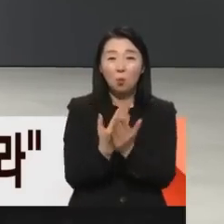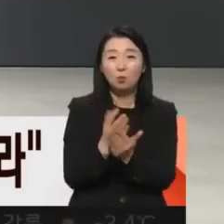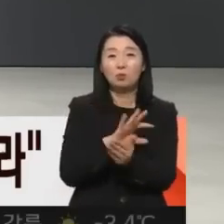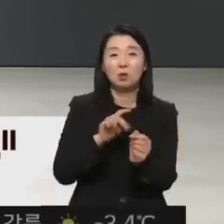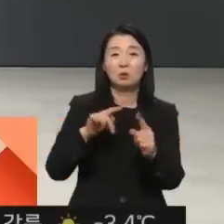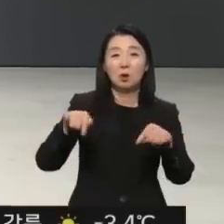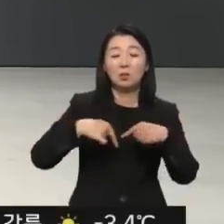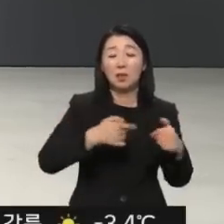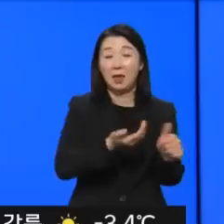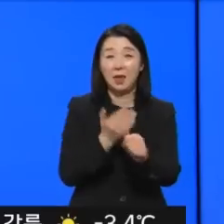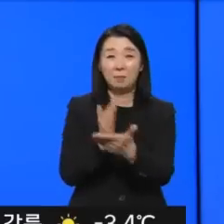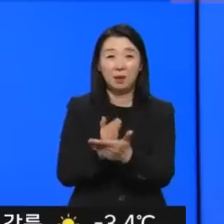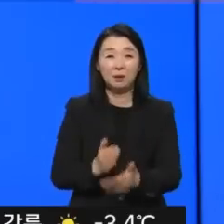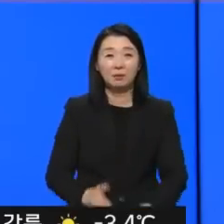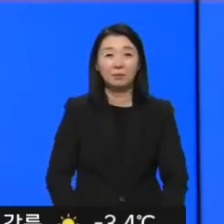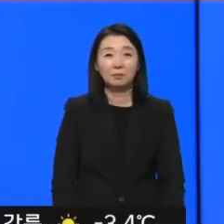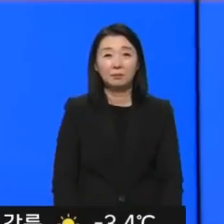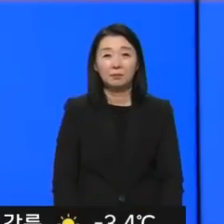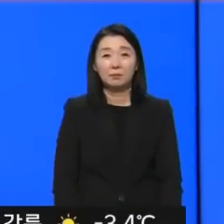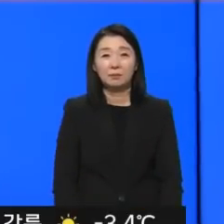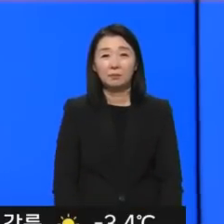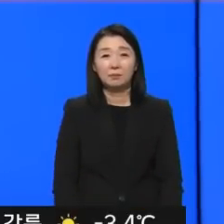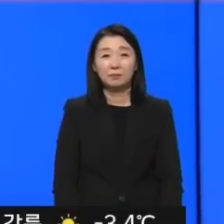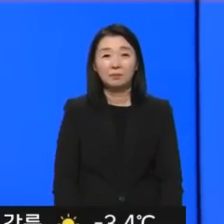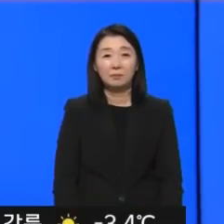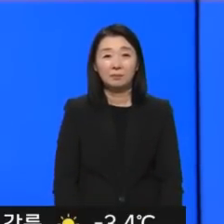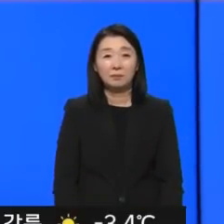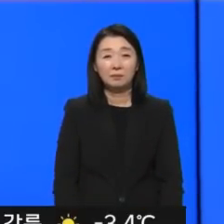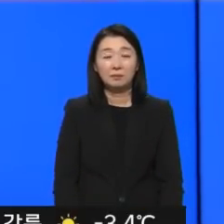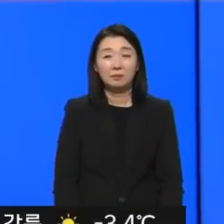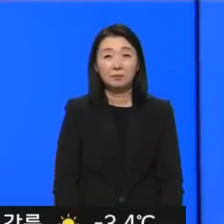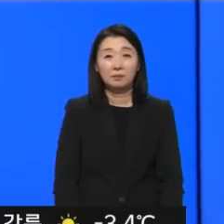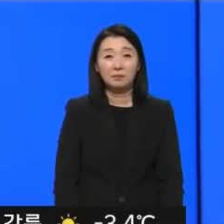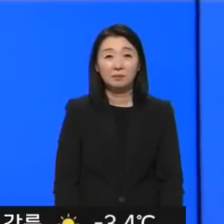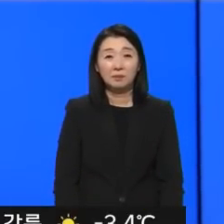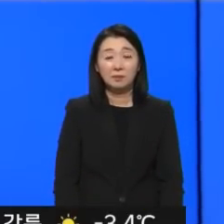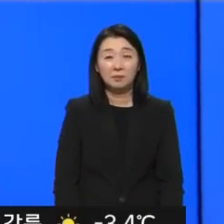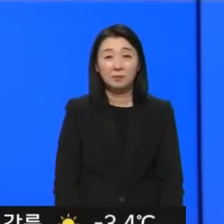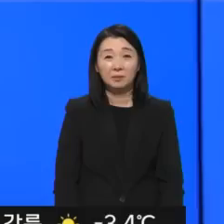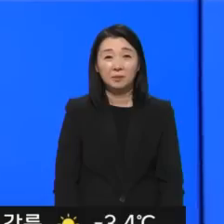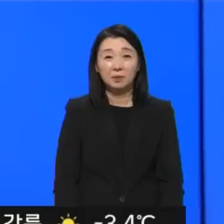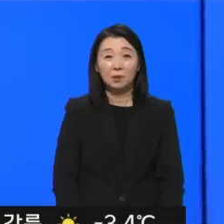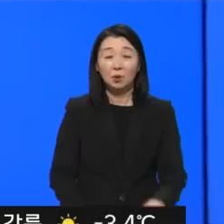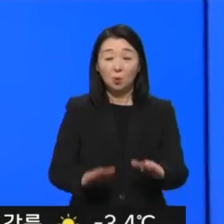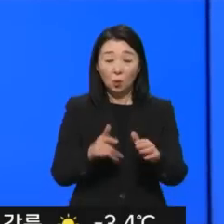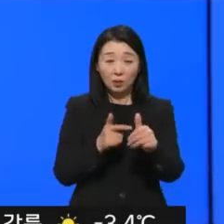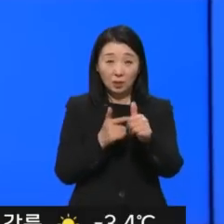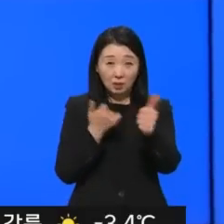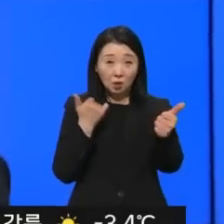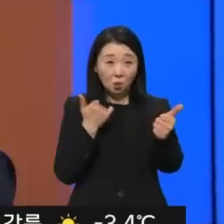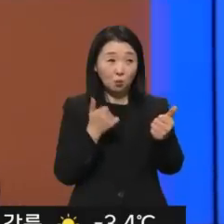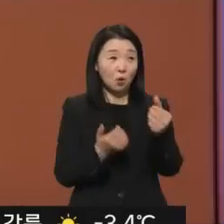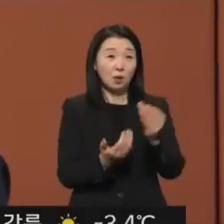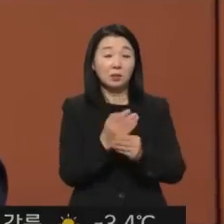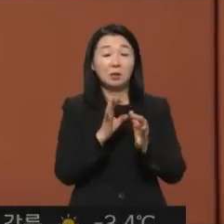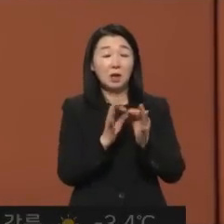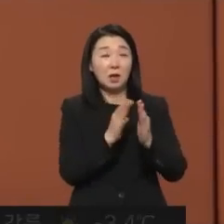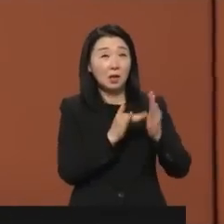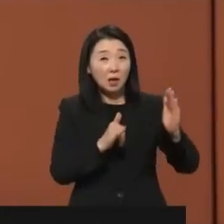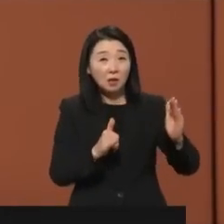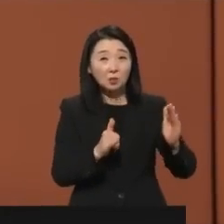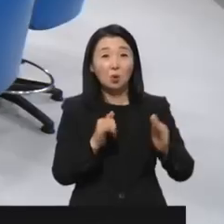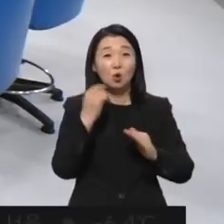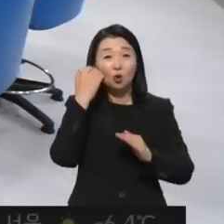말라. 네, 자 아까 이제 류 실장이 마무리 부분에 얘기를 했습니다만 오늘 서해 공무원 피격 사건의 유가족 이래진